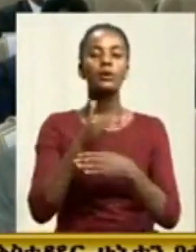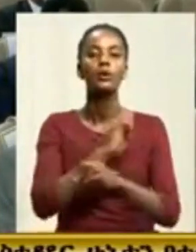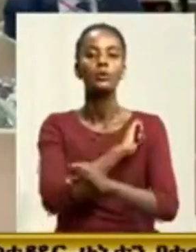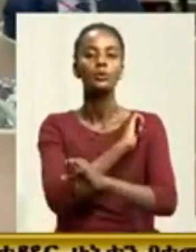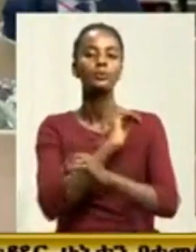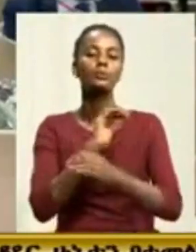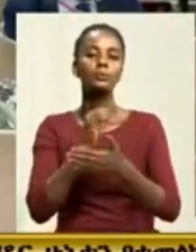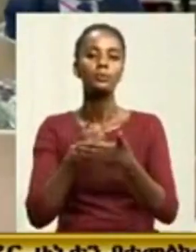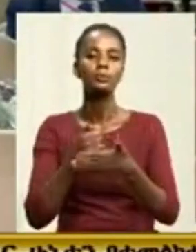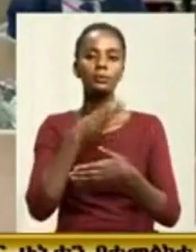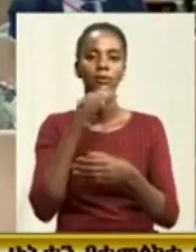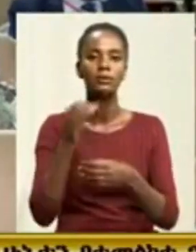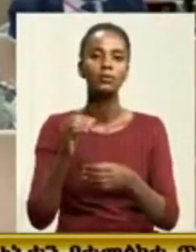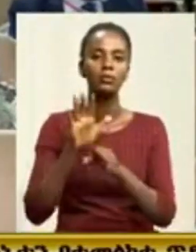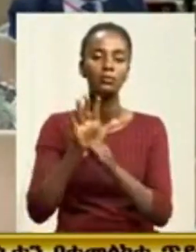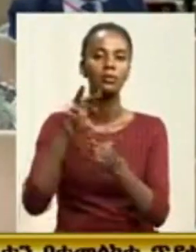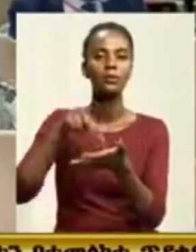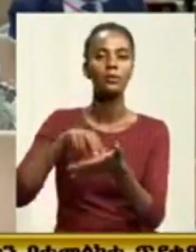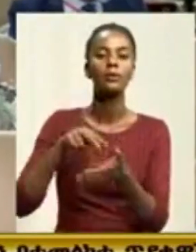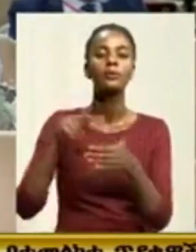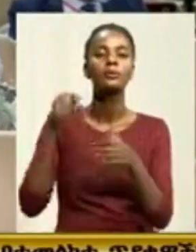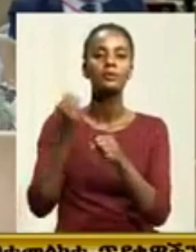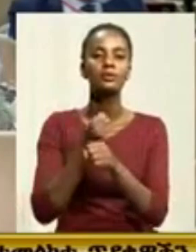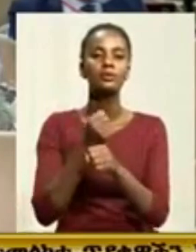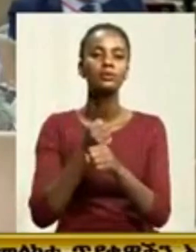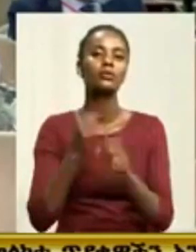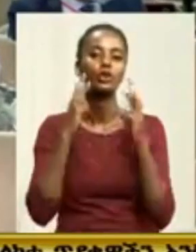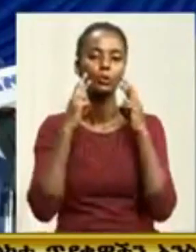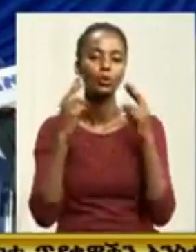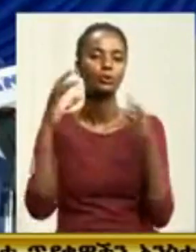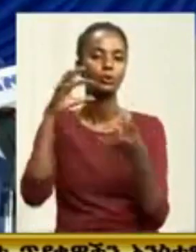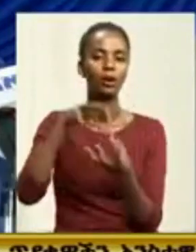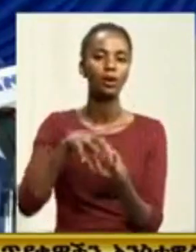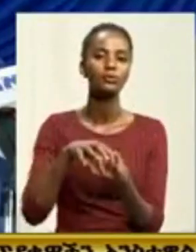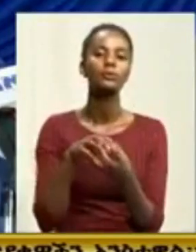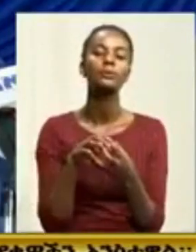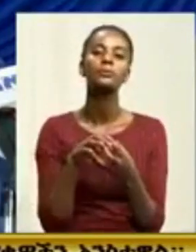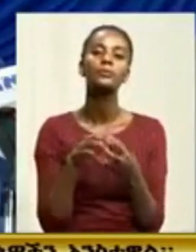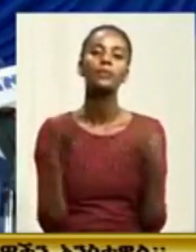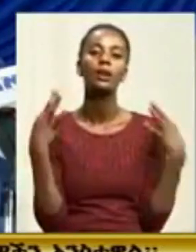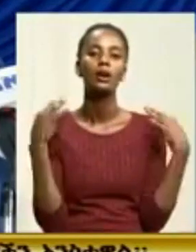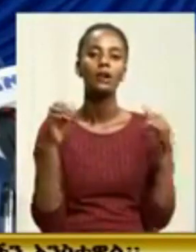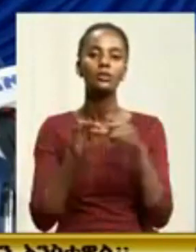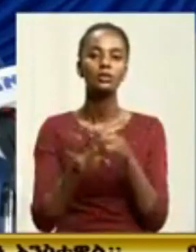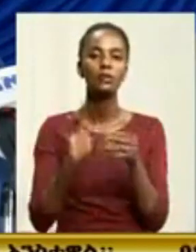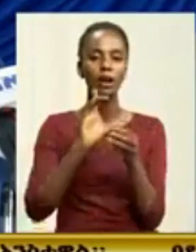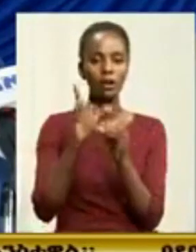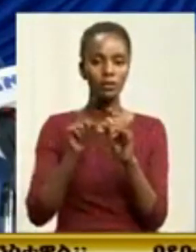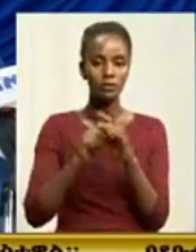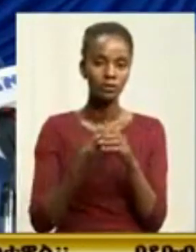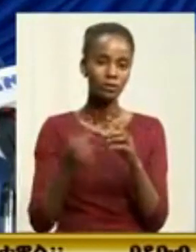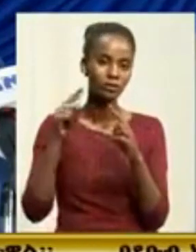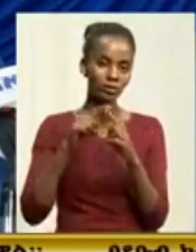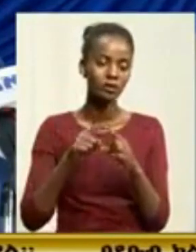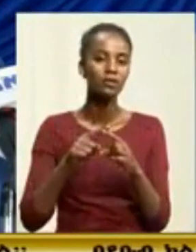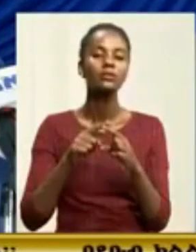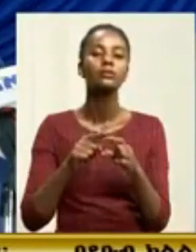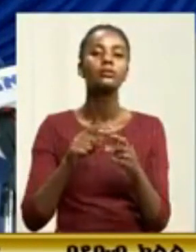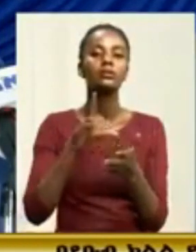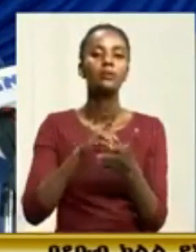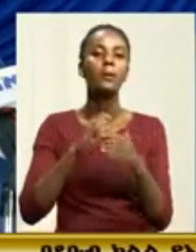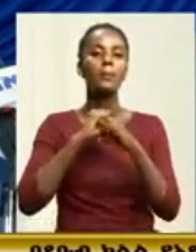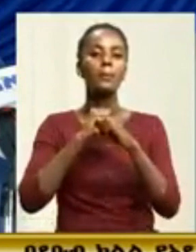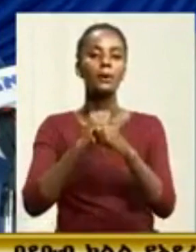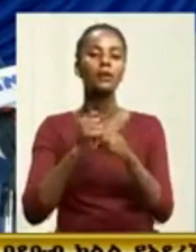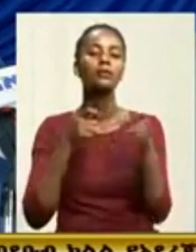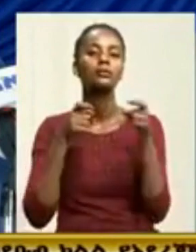በቂ የማቆያ ስፍራዎችን በማቋቋም ረገድ የተሰሩ ስራዎችን በሪፖርቱ ተካተዋል። በጤናው ዘርፍ ከክልል ጀምሮ እስከ ቀበሌ የተቋቋመው